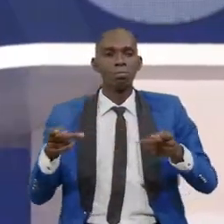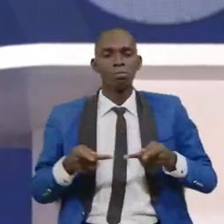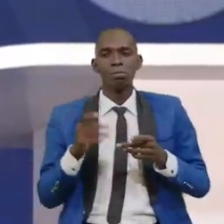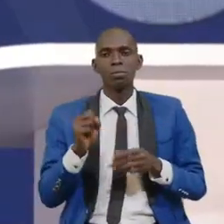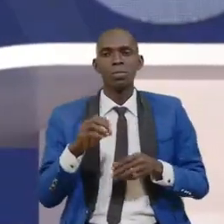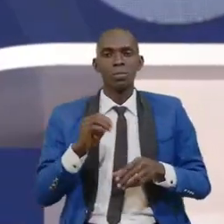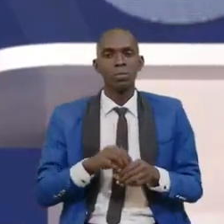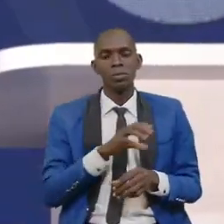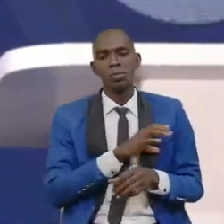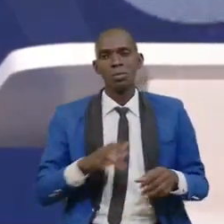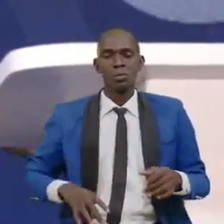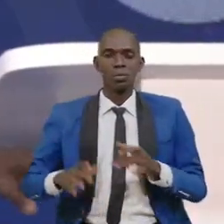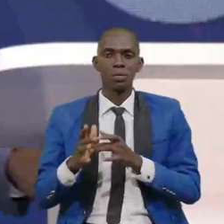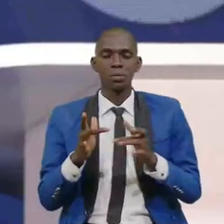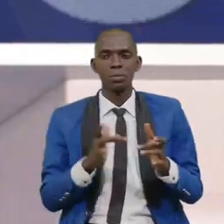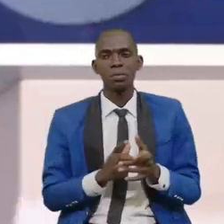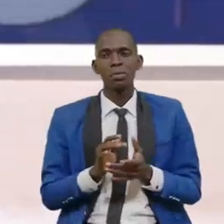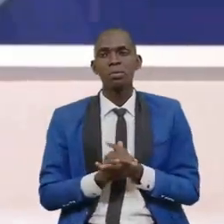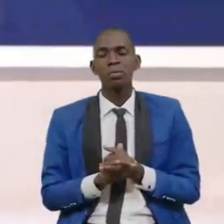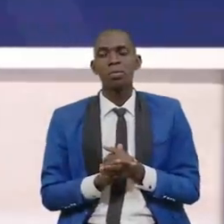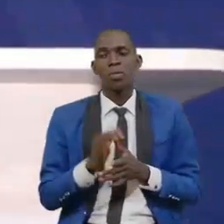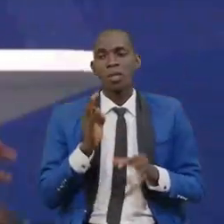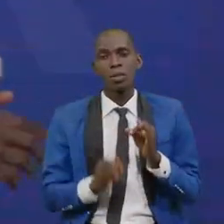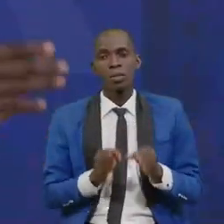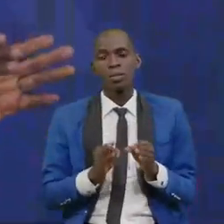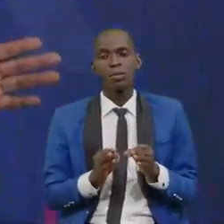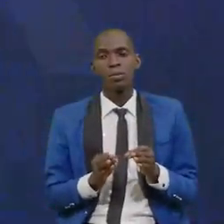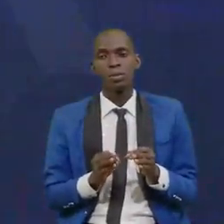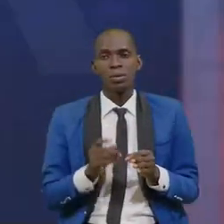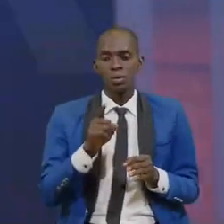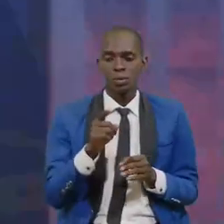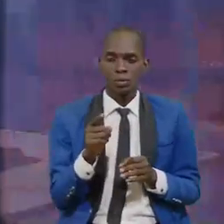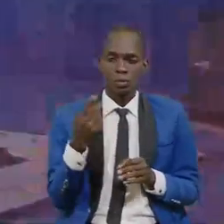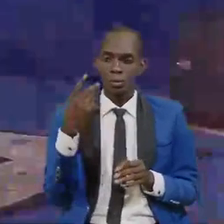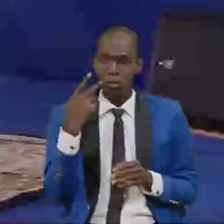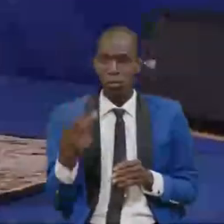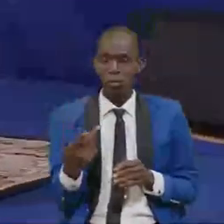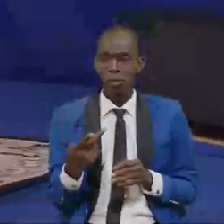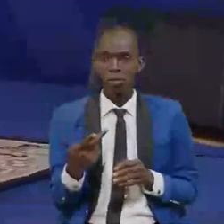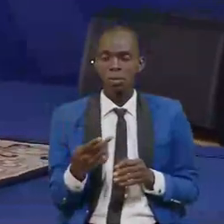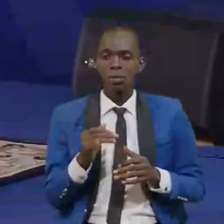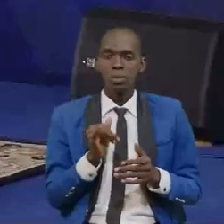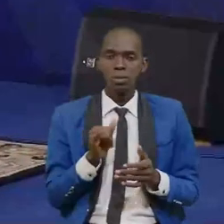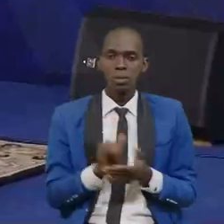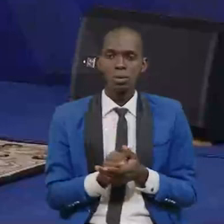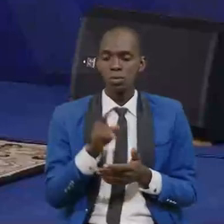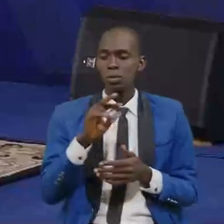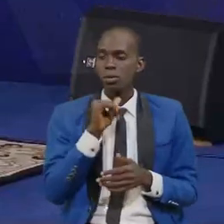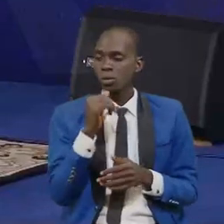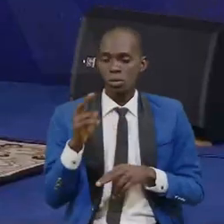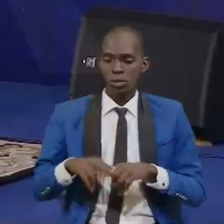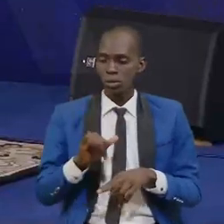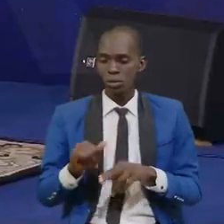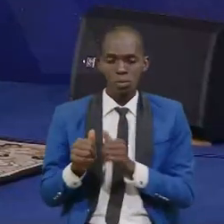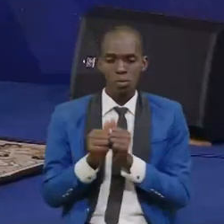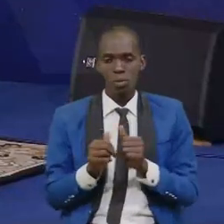en Jésus-Christ. Si ton siège est absent et tu n'es pas assis avec Christ,